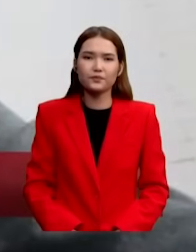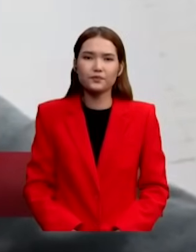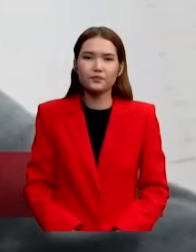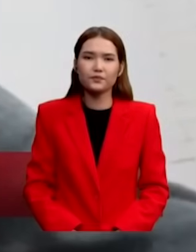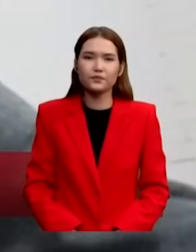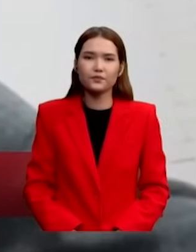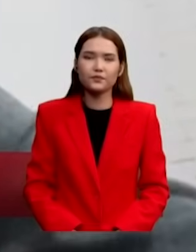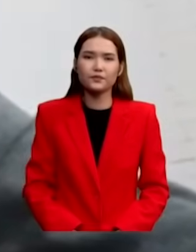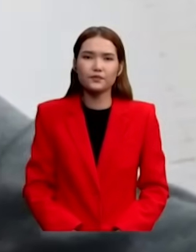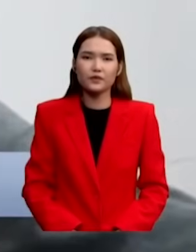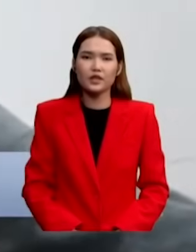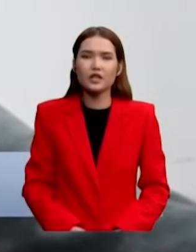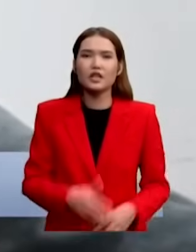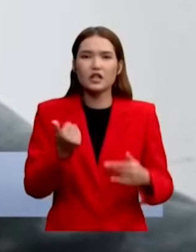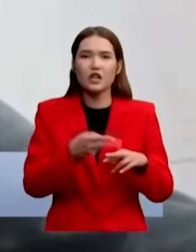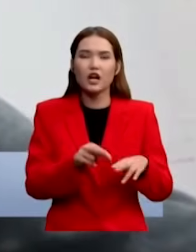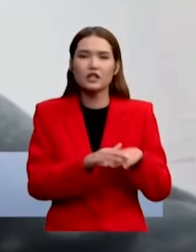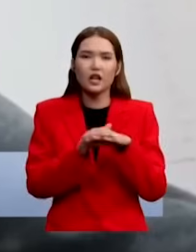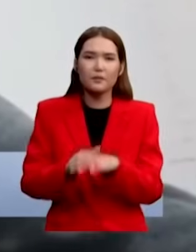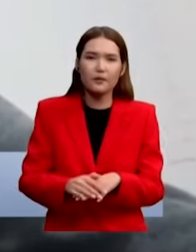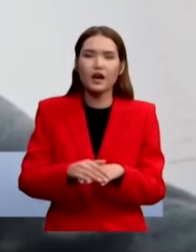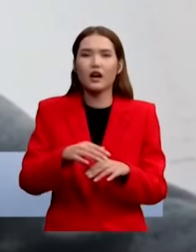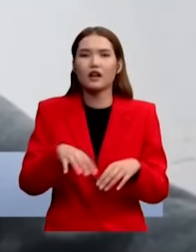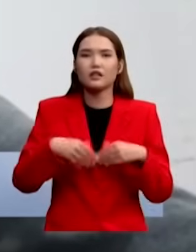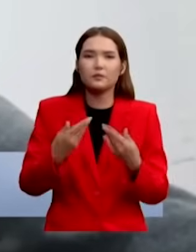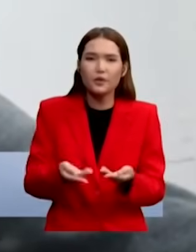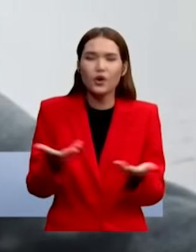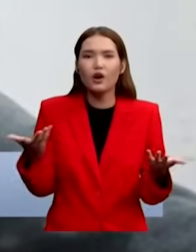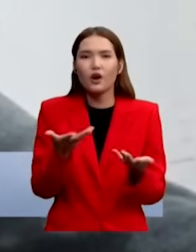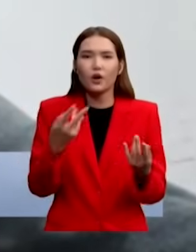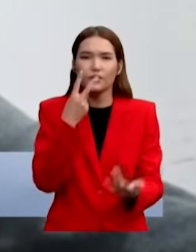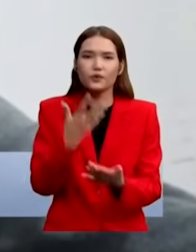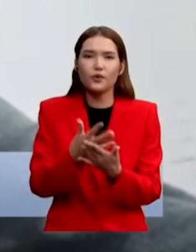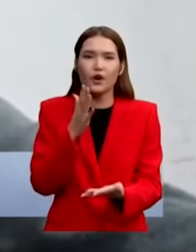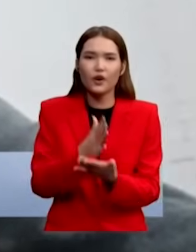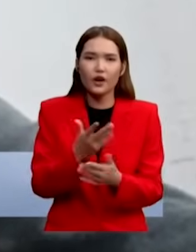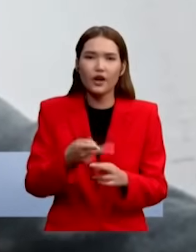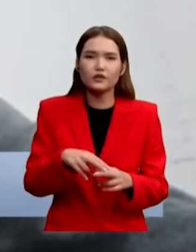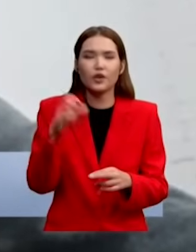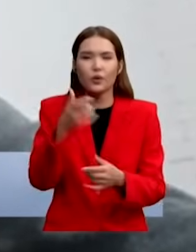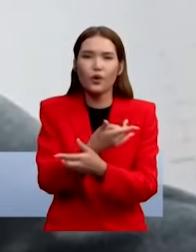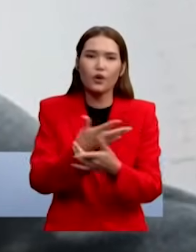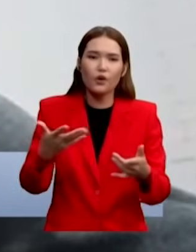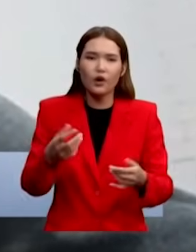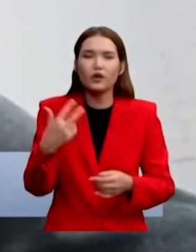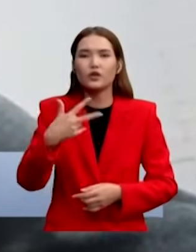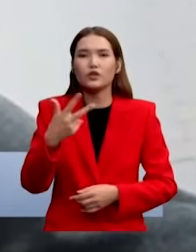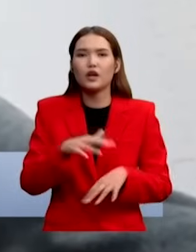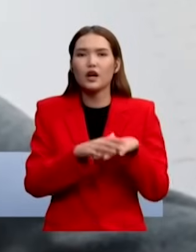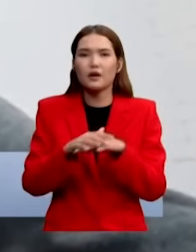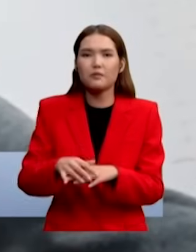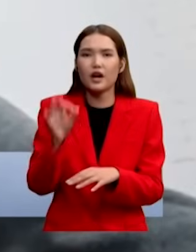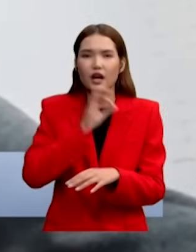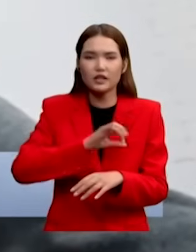да? 21 банктың болуы бұл қандайда бір көрсеткіш емес. Сараптама жасайтын болсақ, біздің көршілес Өзбекстанның өзінде 33 банк бар. Оның 12-сі